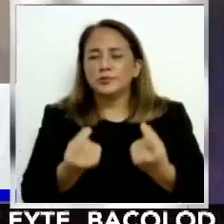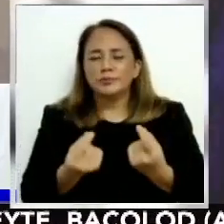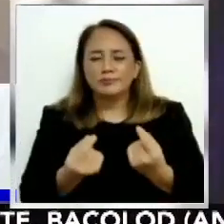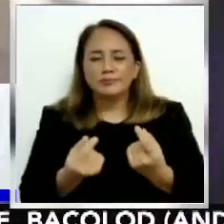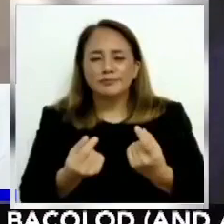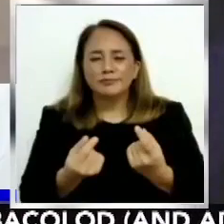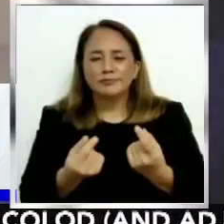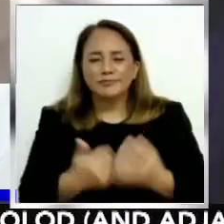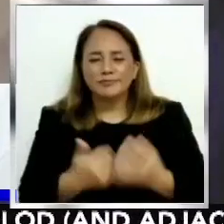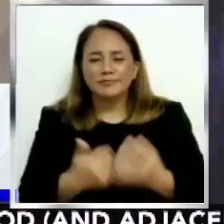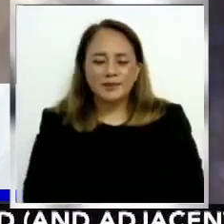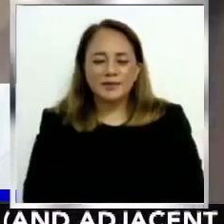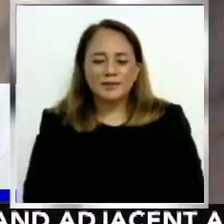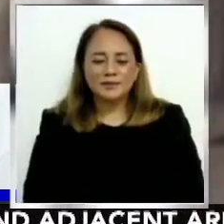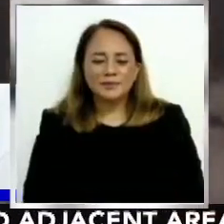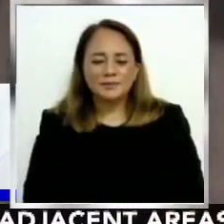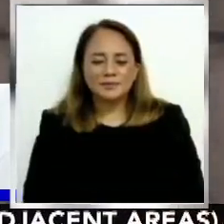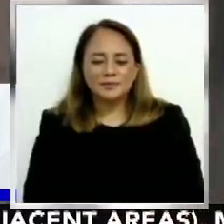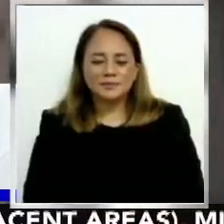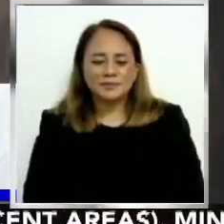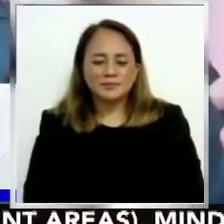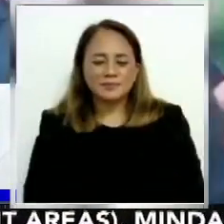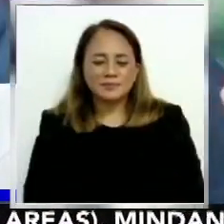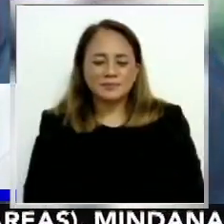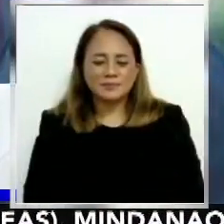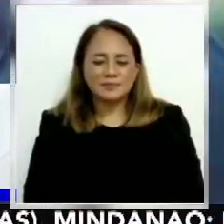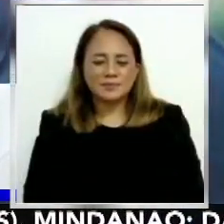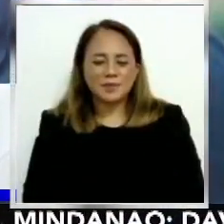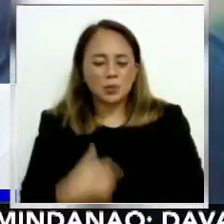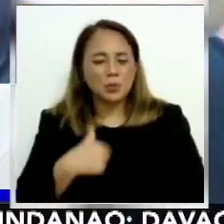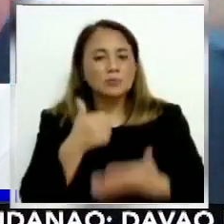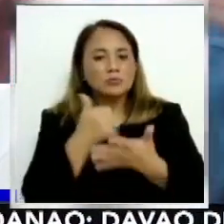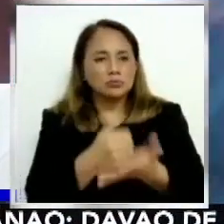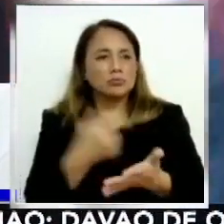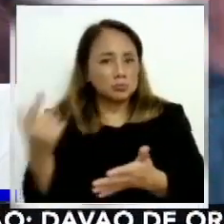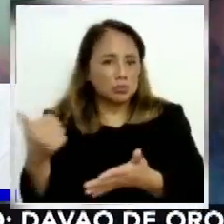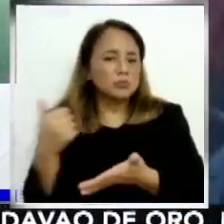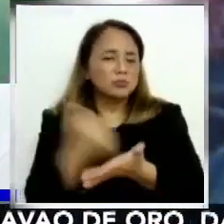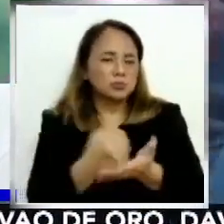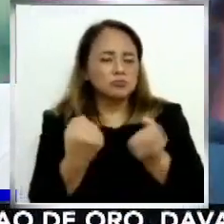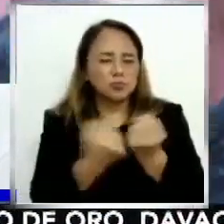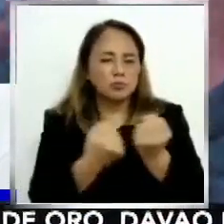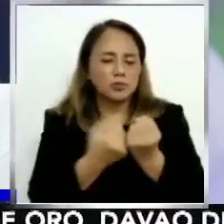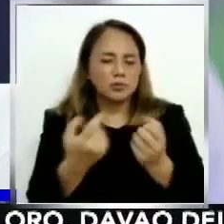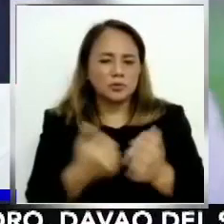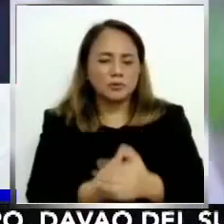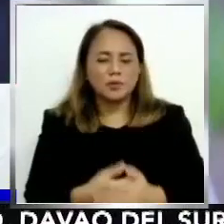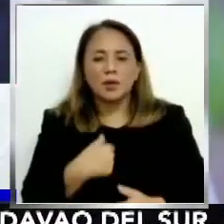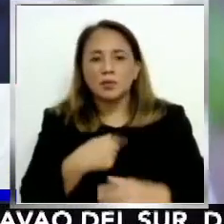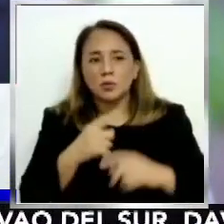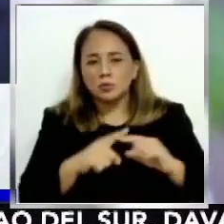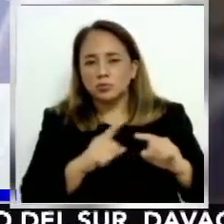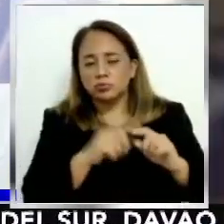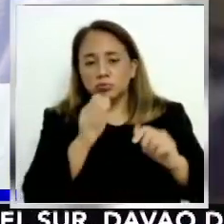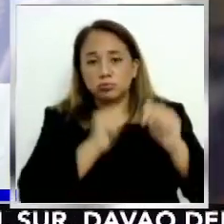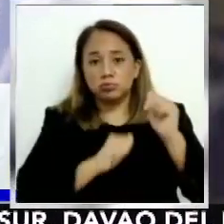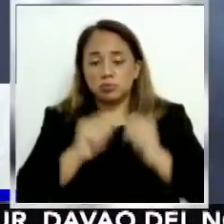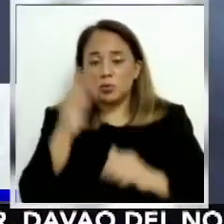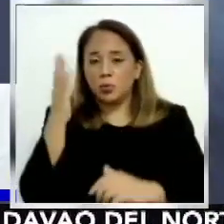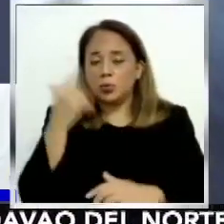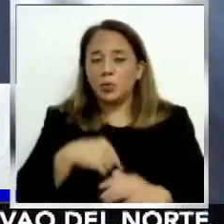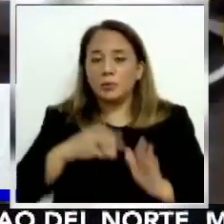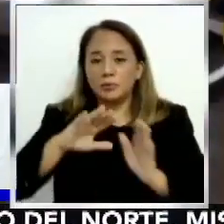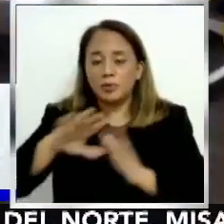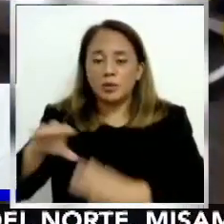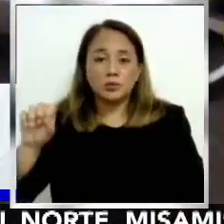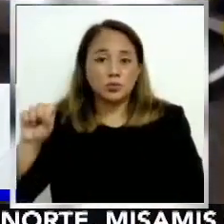unexcited from zero. Pero, tutulungan ka nila. Kaya matuto ka lumugar. Powerhouse din ang cast ng Tadhana dahil bukod kina Sofia, Allen at